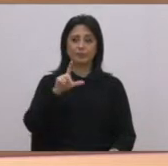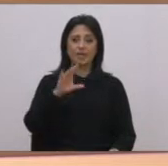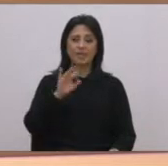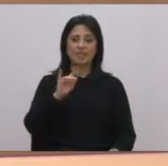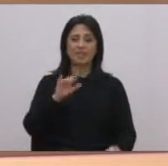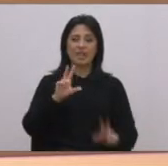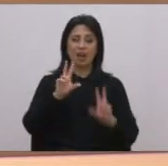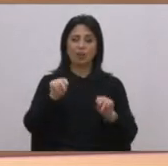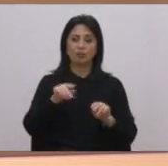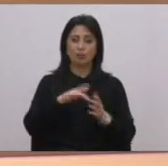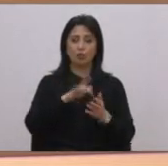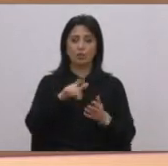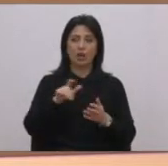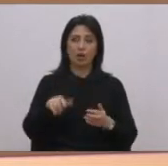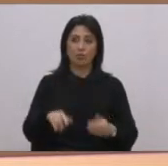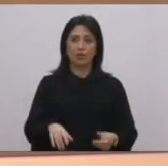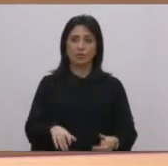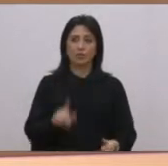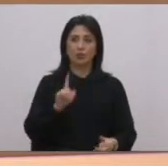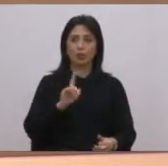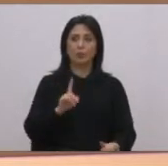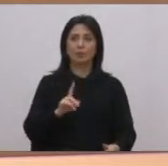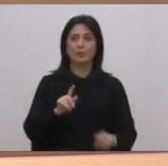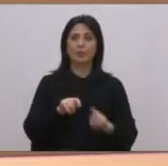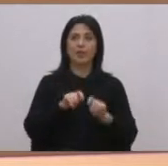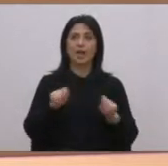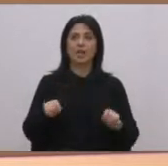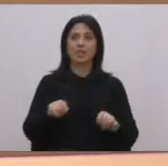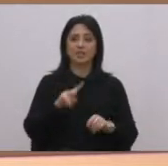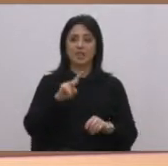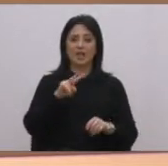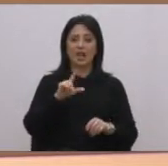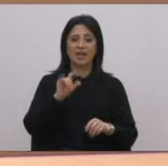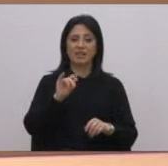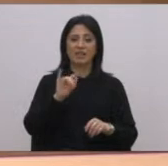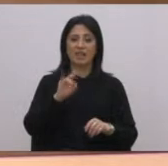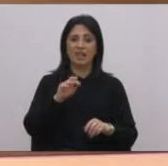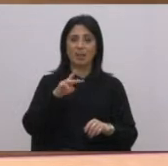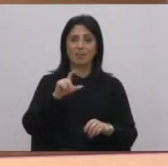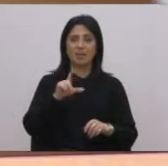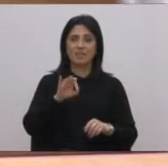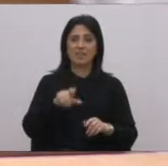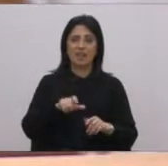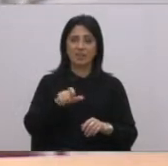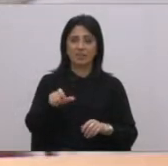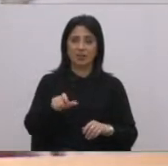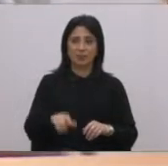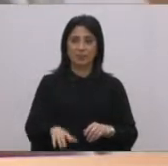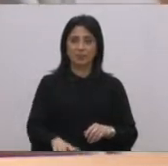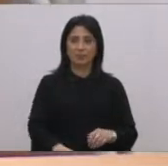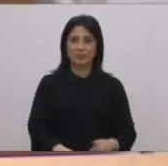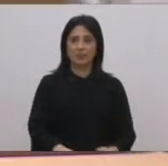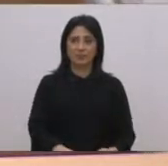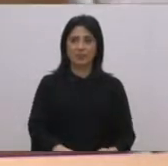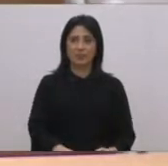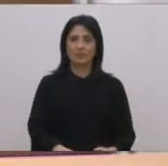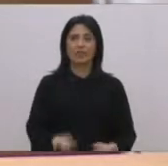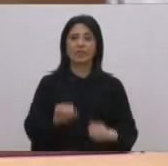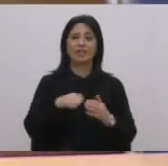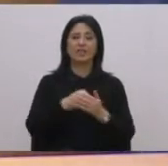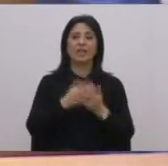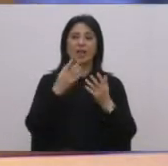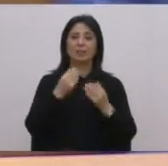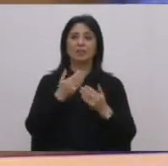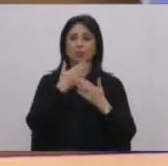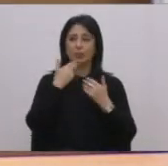დაპირდა მოსახლეობას, რომ გაიხსნებოდა ლენტეხი-მესტიის გზა. Gremde arari